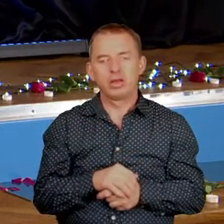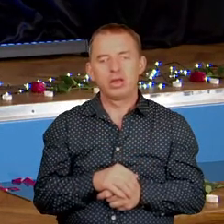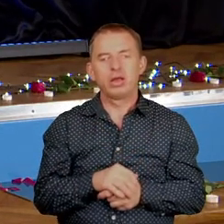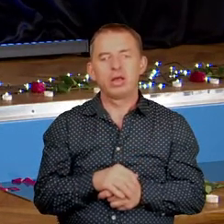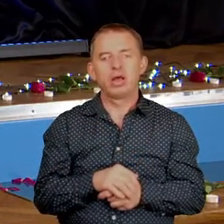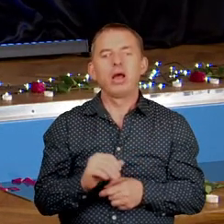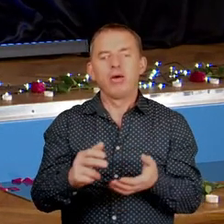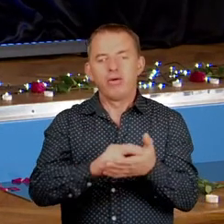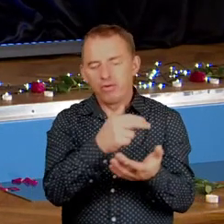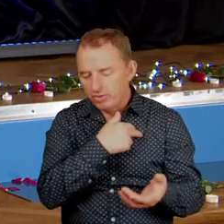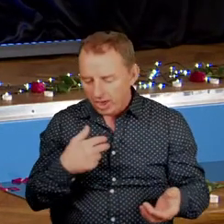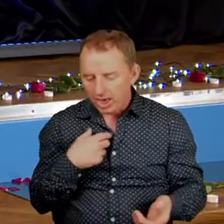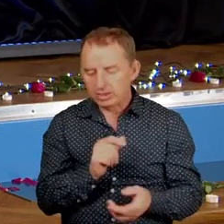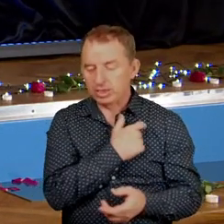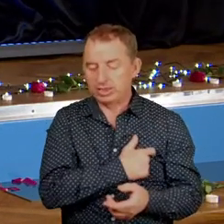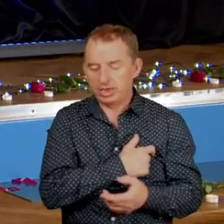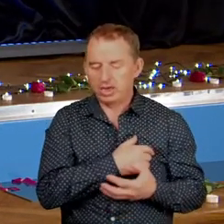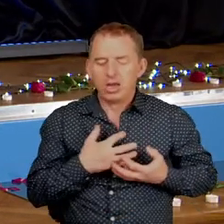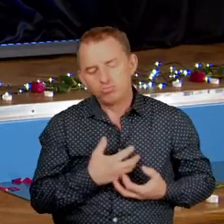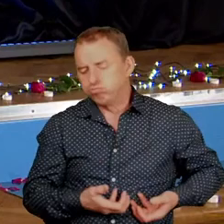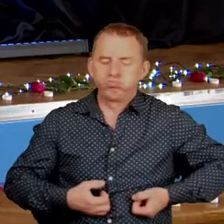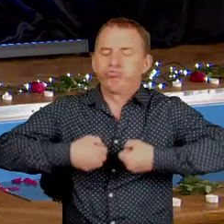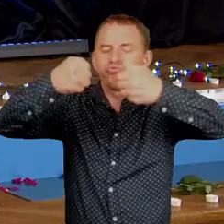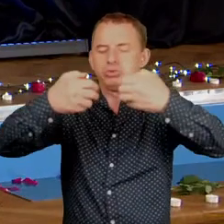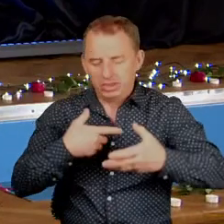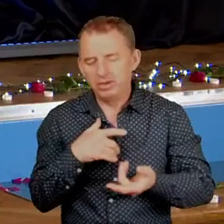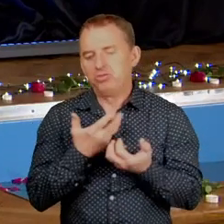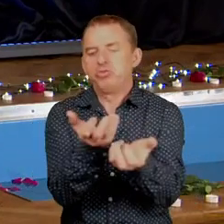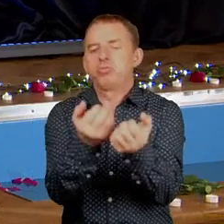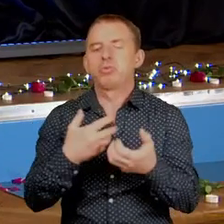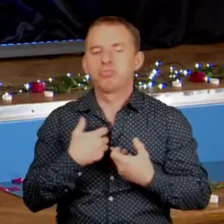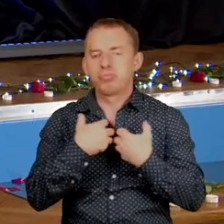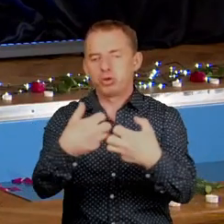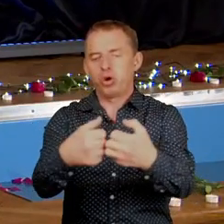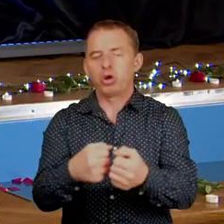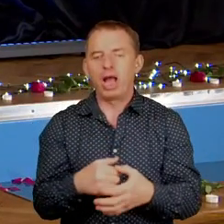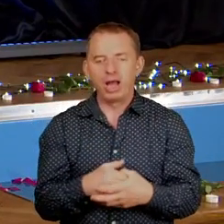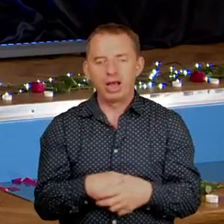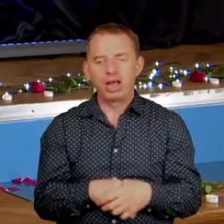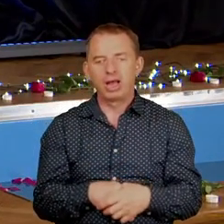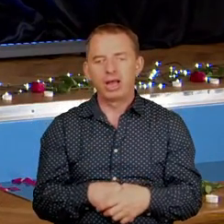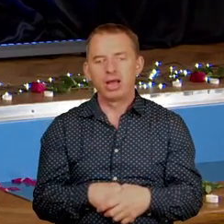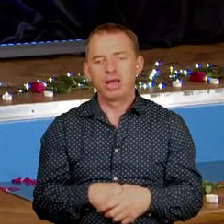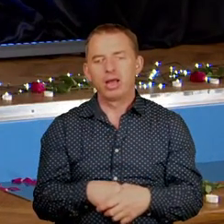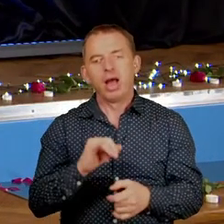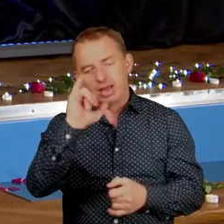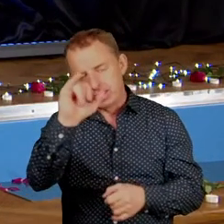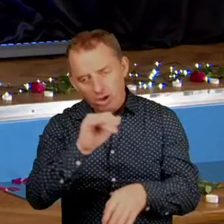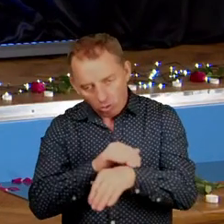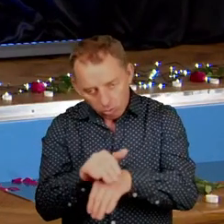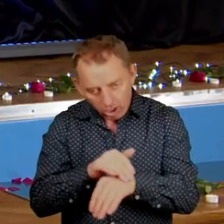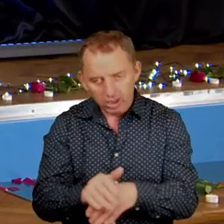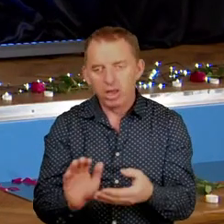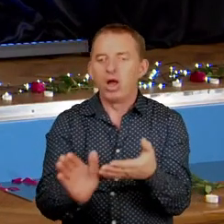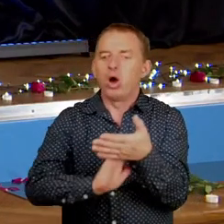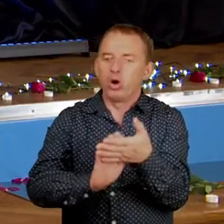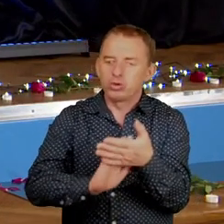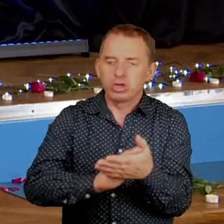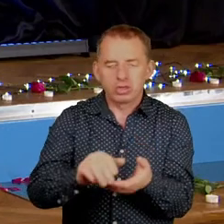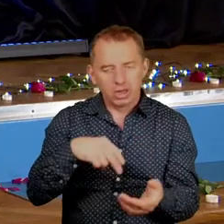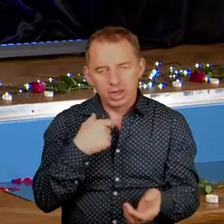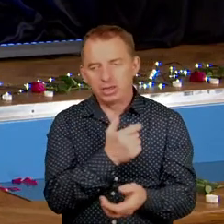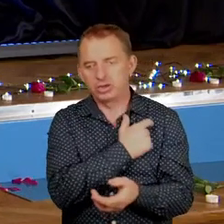nasze serca porywa. His grace cleanses us from sin. Jego łaska oczyszcza nas od grzechu.